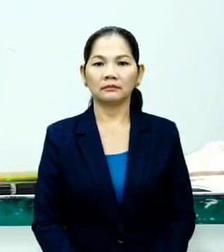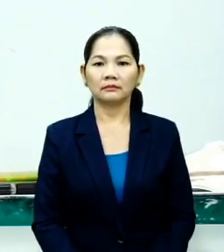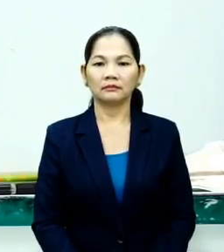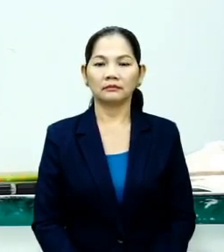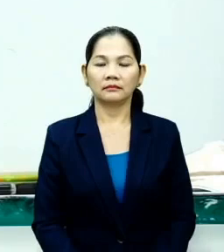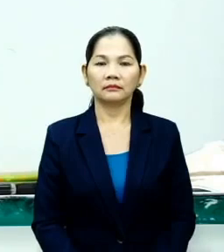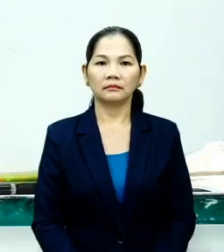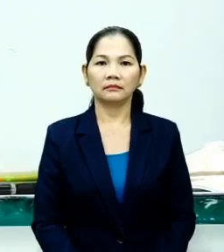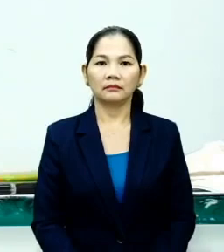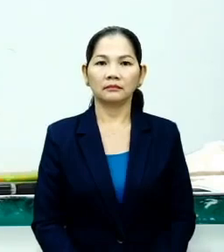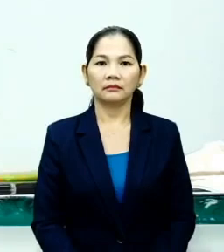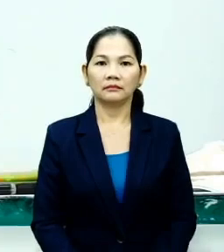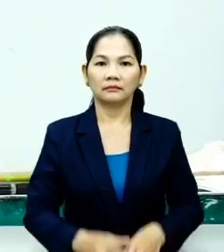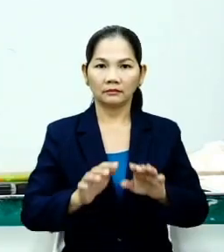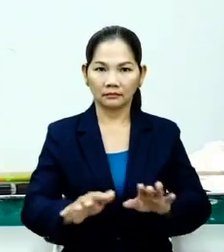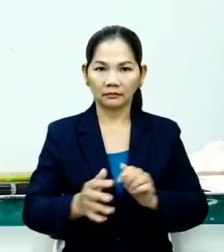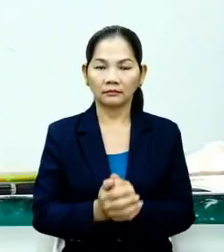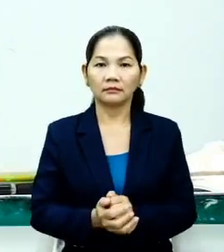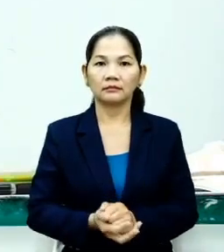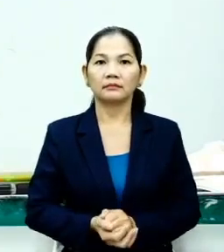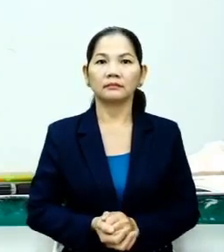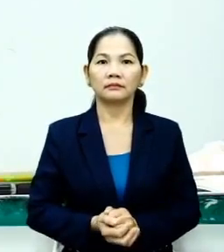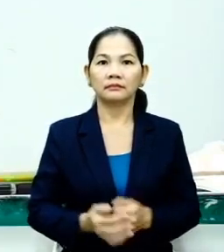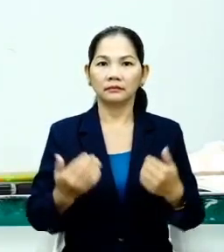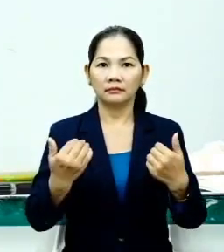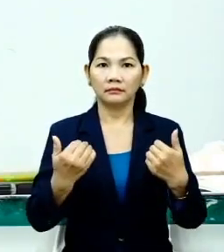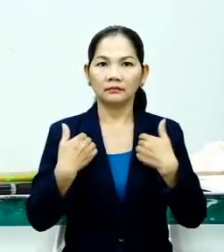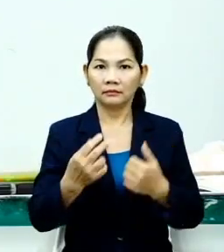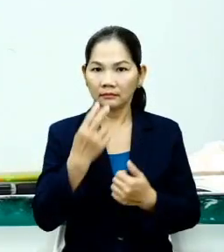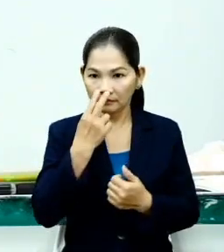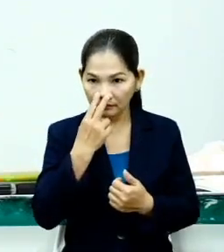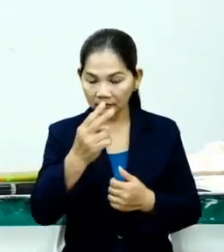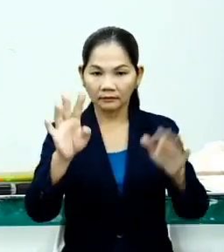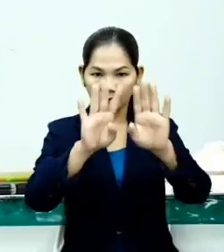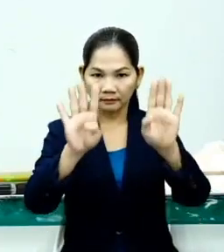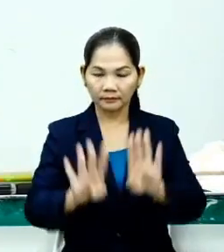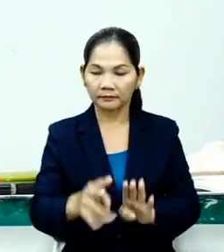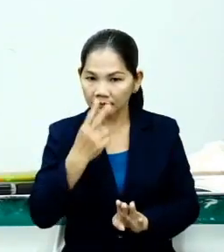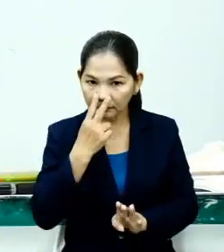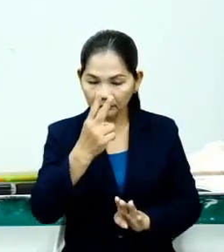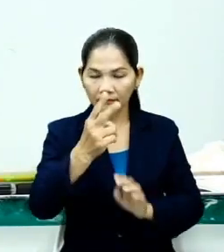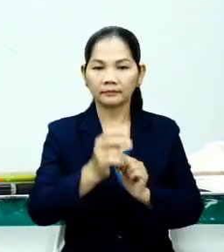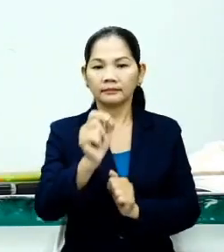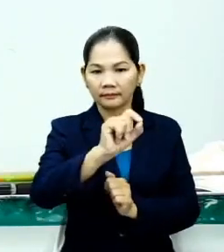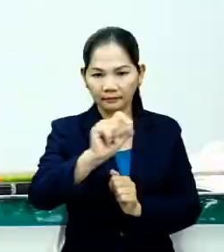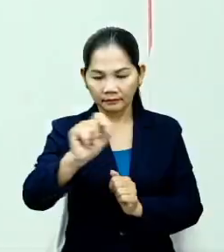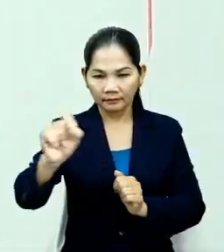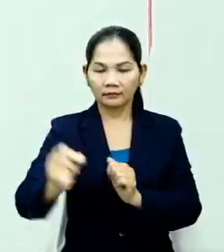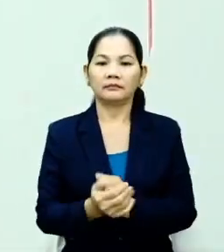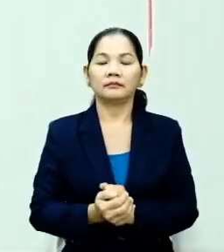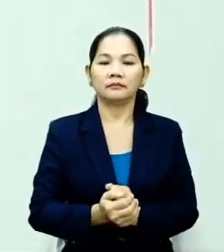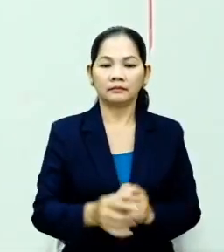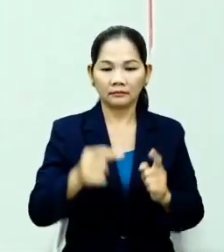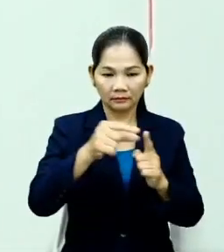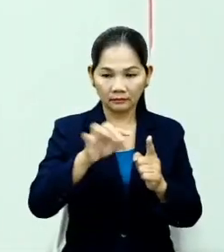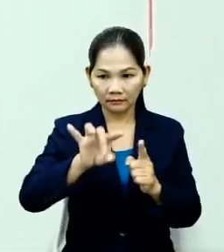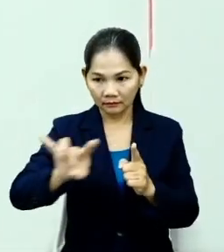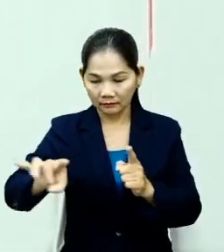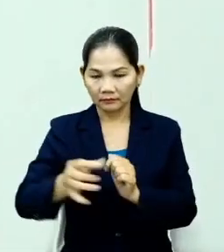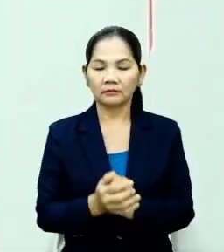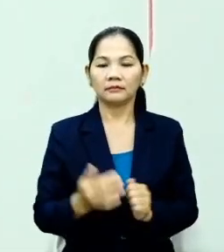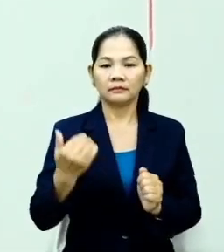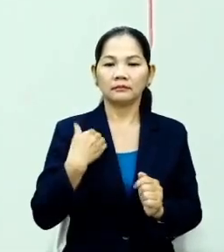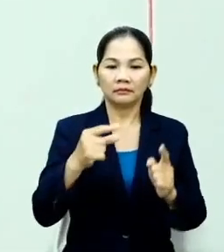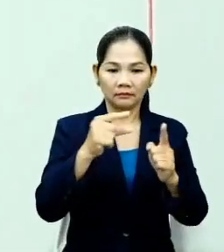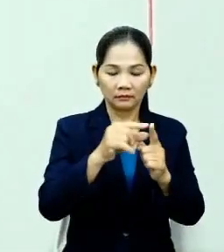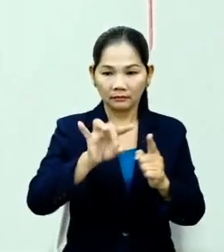chả ai lấy con tặng ác nế chả con chăm mơ mà cả đặt thiên tặng ác nế chả để kêu sợ xếp chiêng nó con chà ta mi